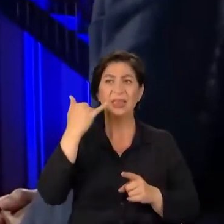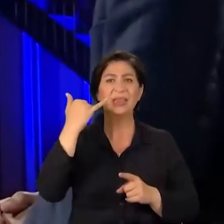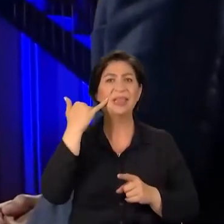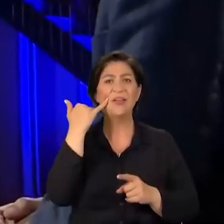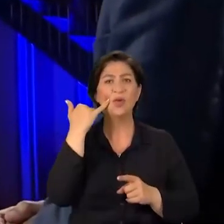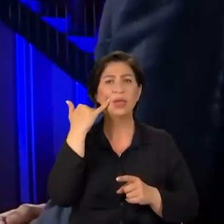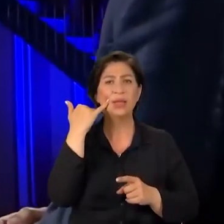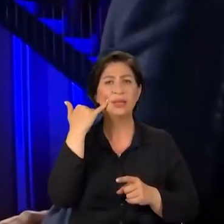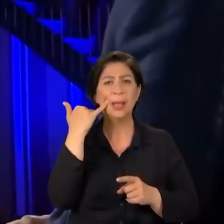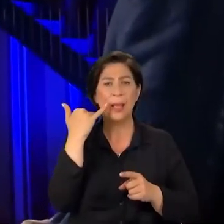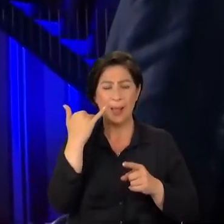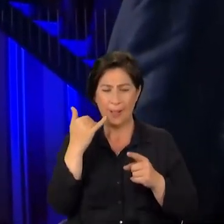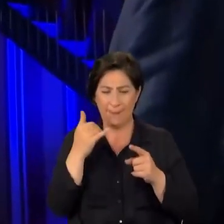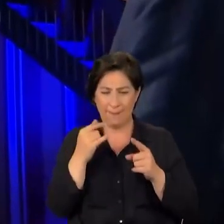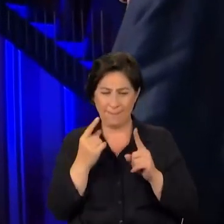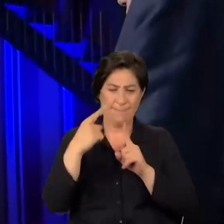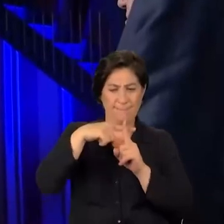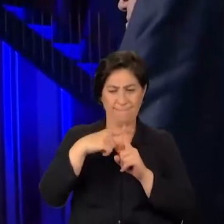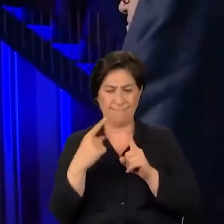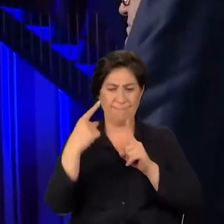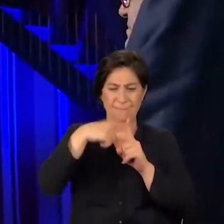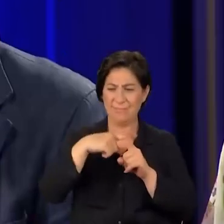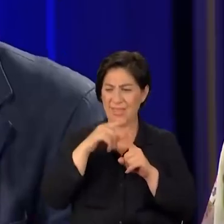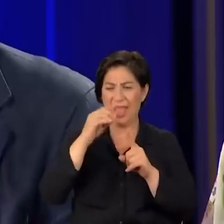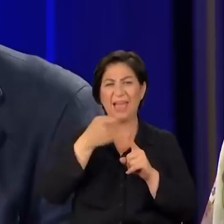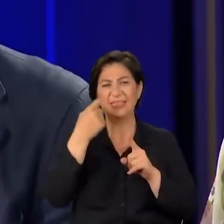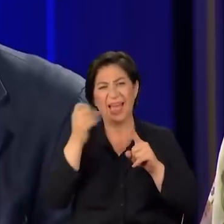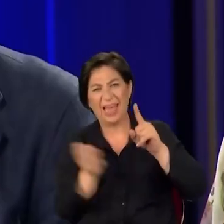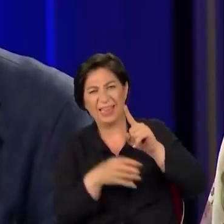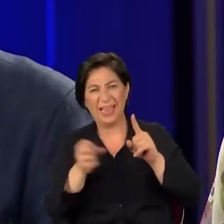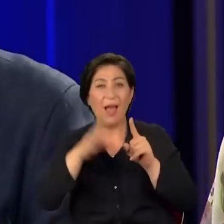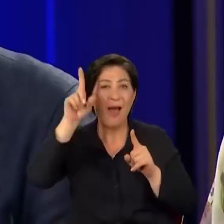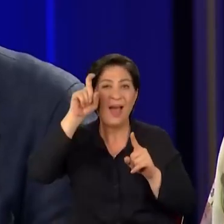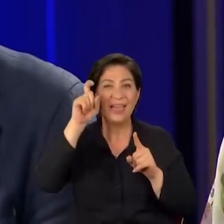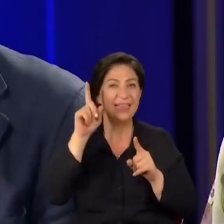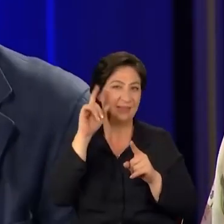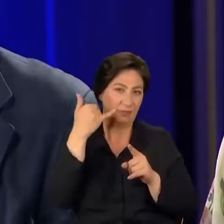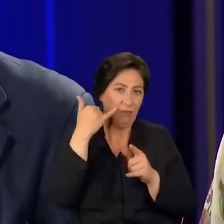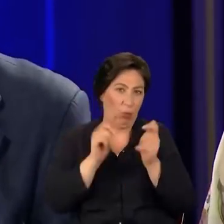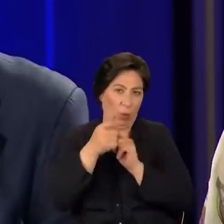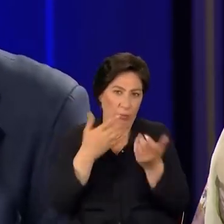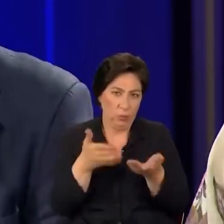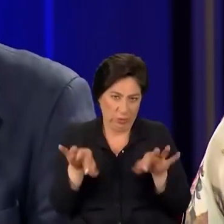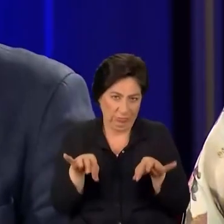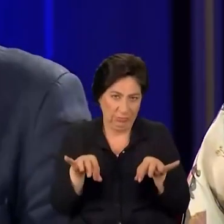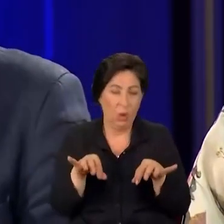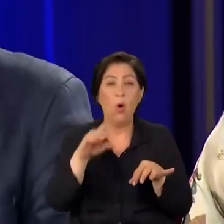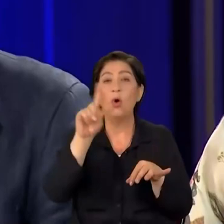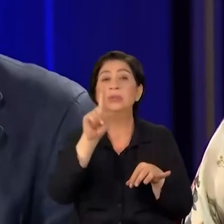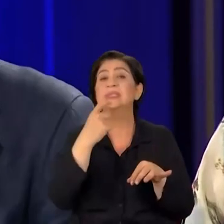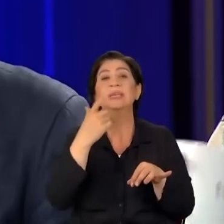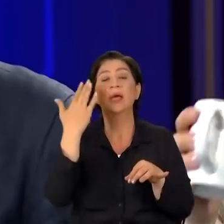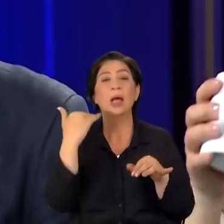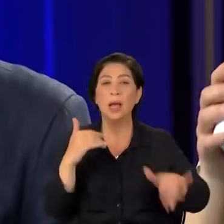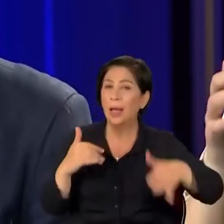telefonların birbirini kat ederek, birbirini dışlayarak gelişmesini, bugün akıllı telefonlar kullanıyoruz ama diyelim 10 sene önce